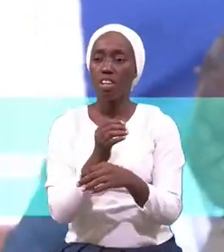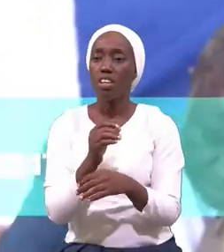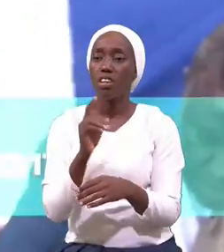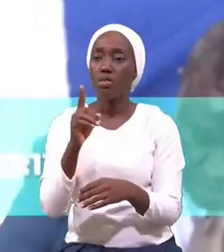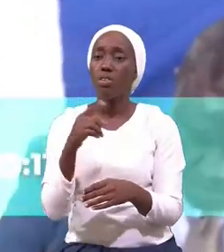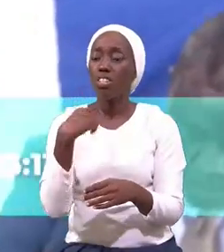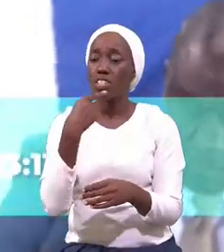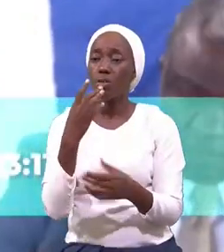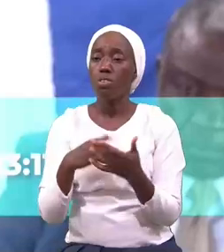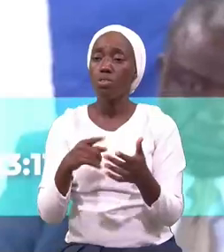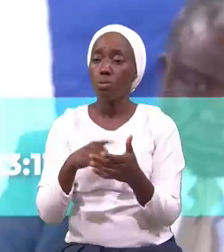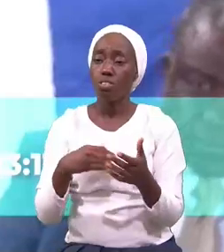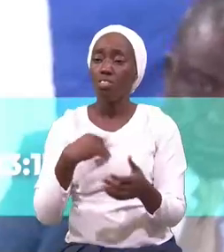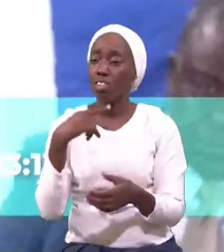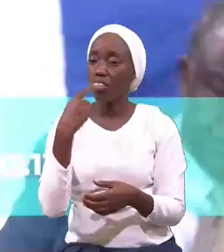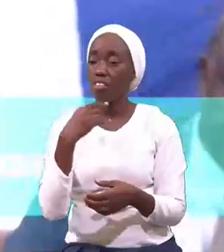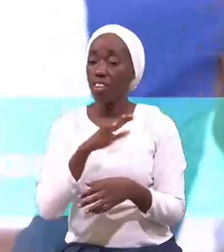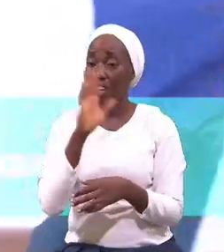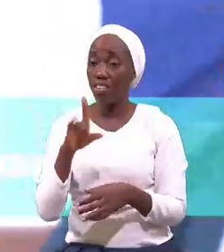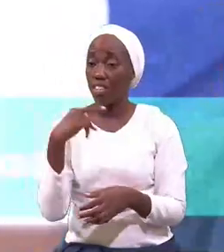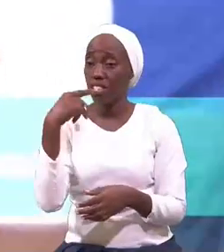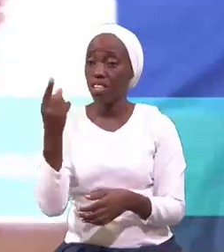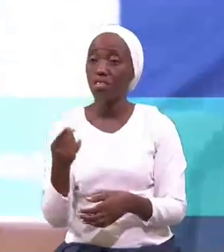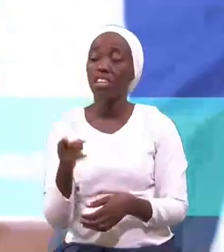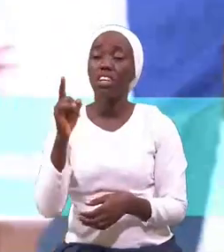À travers vous, il dira ce que vous n'avez jamais dit.